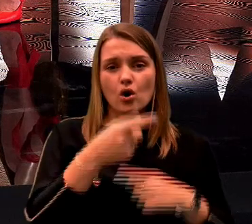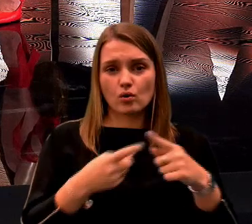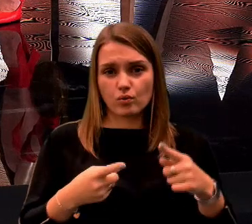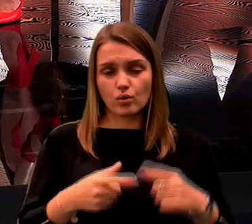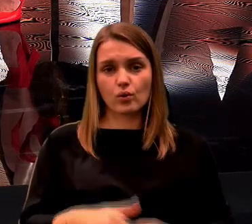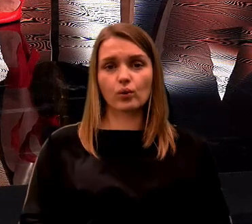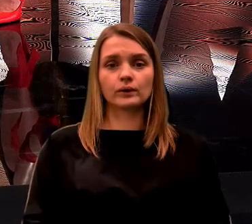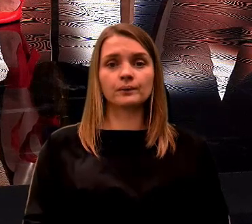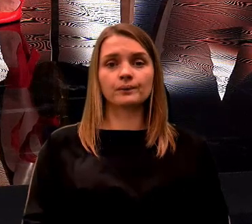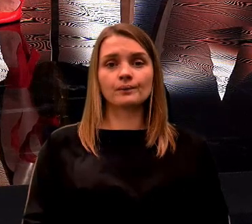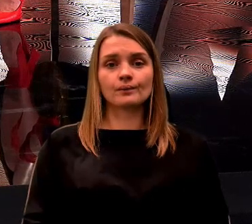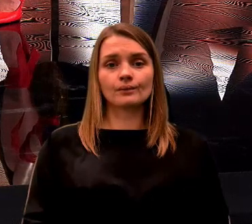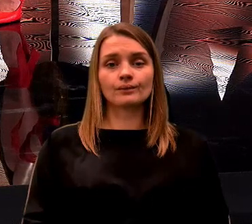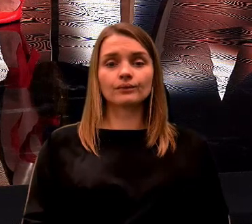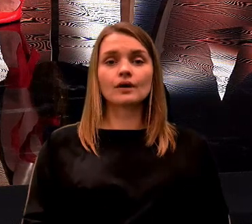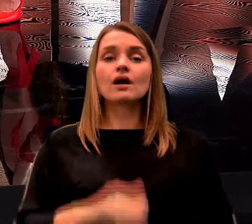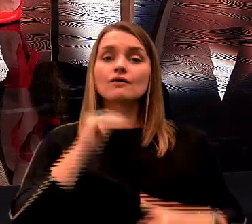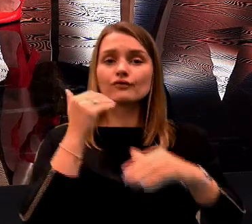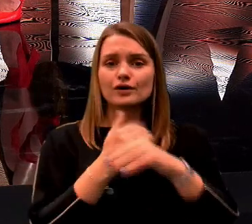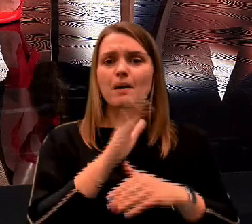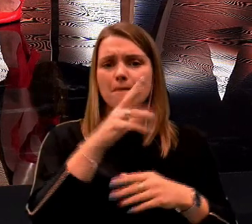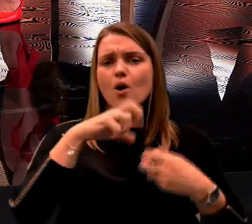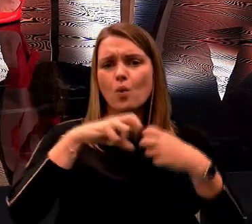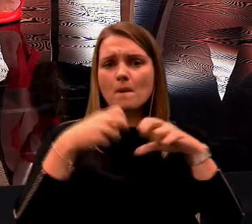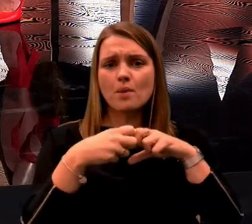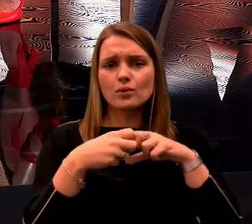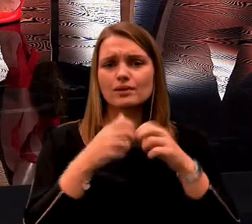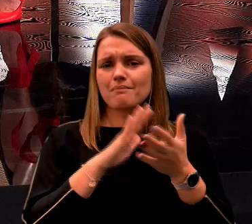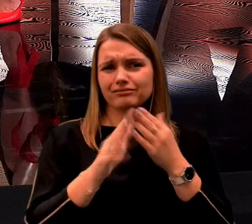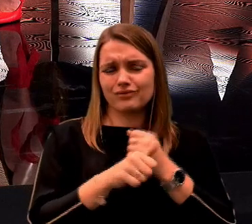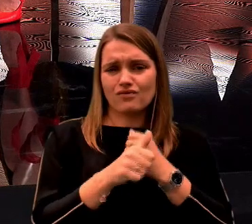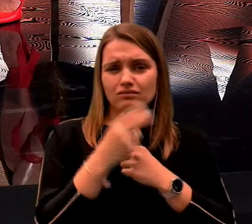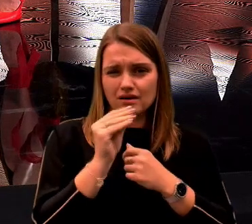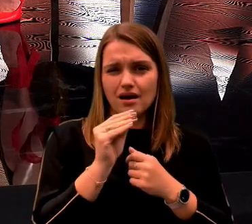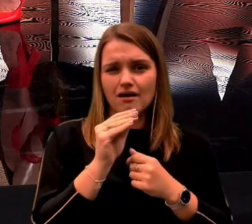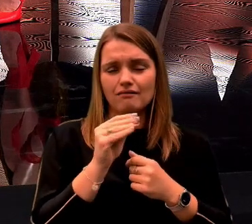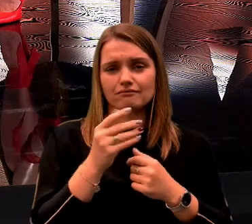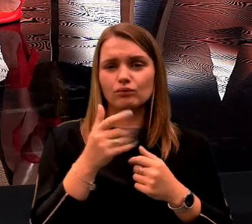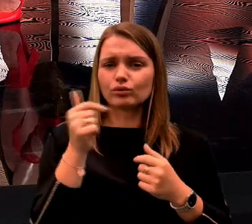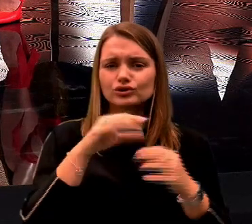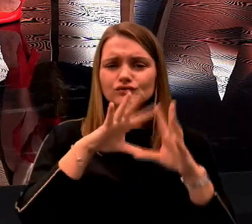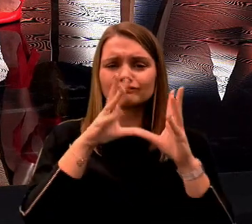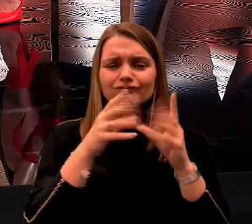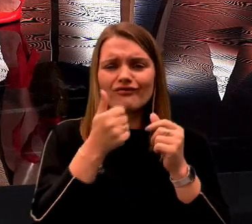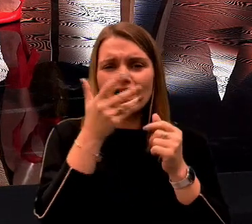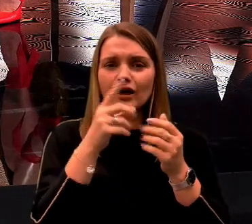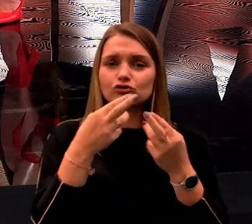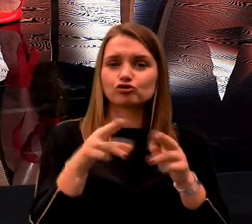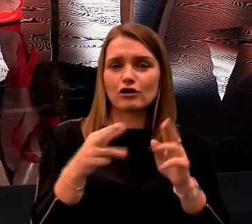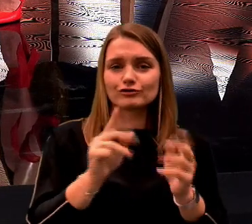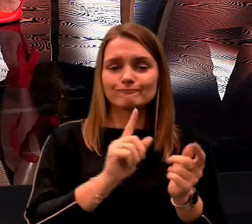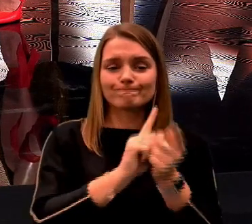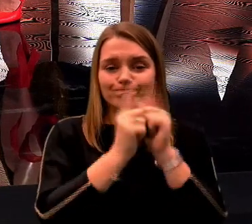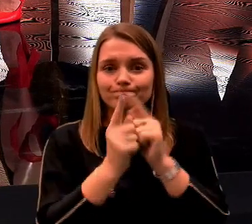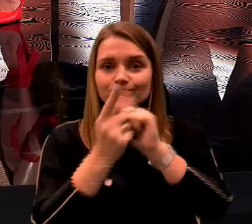1,5 roku. Musiałam, firma nie bez powodu miała kłopoty, w związku z tym trzeba było przeorganizować wiele rzeczy dotyczących samej